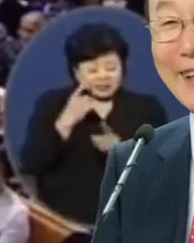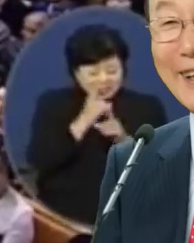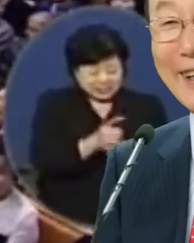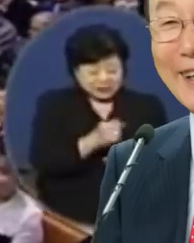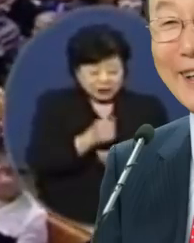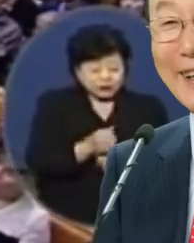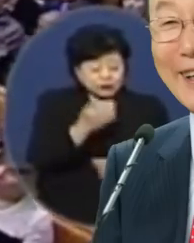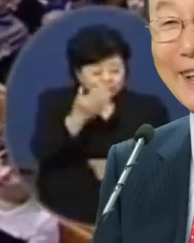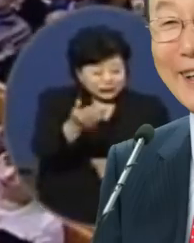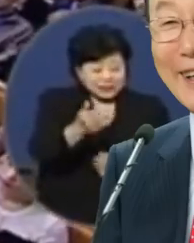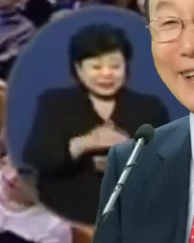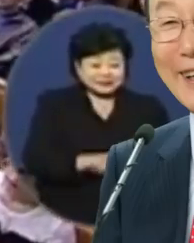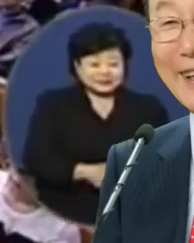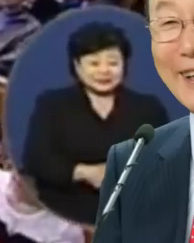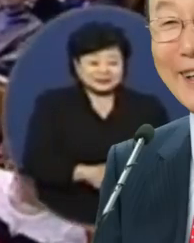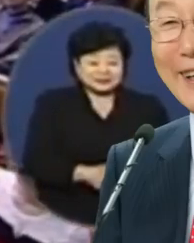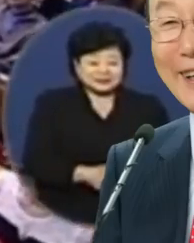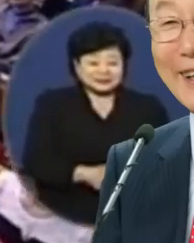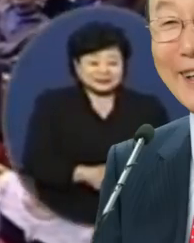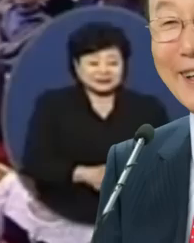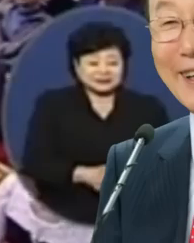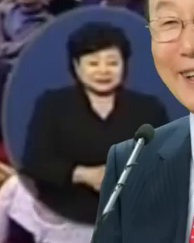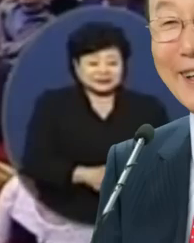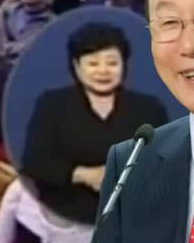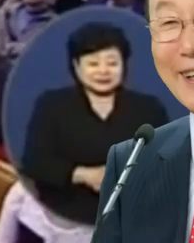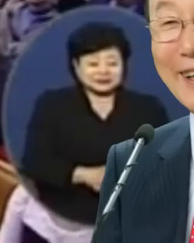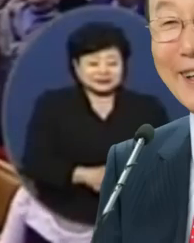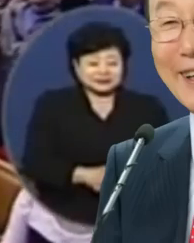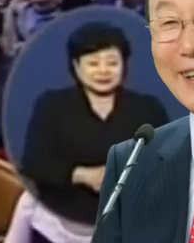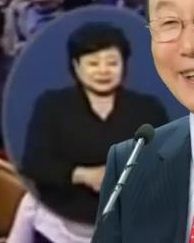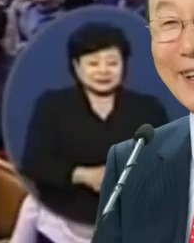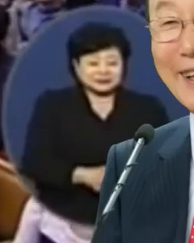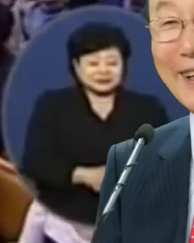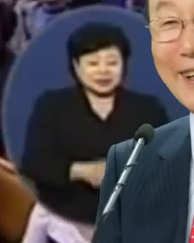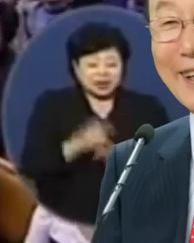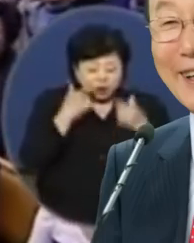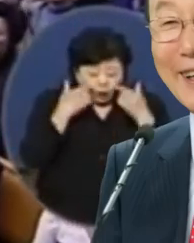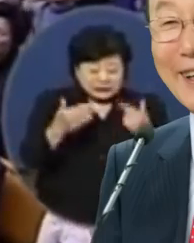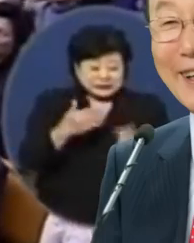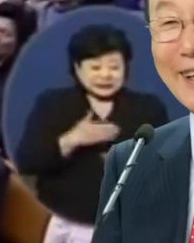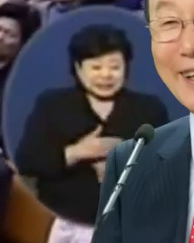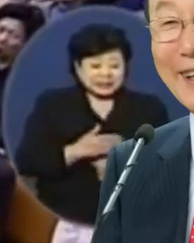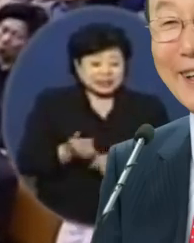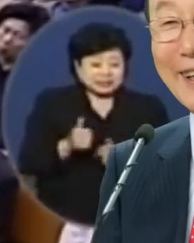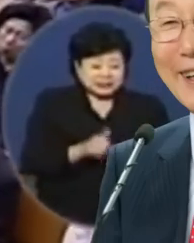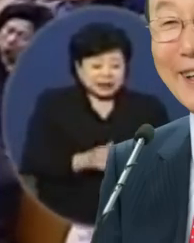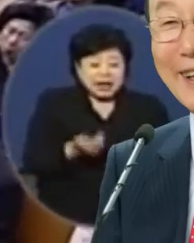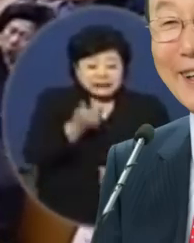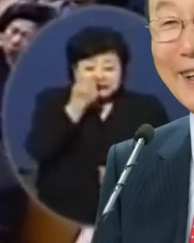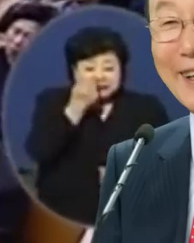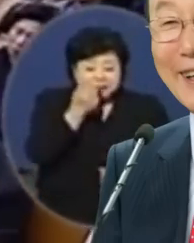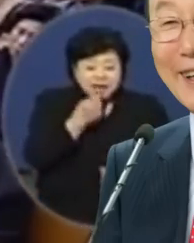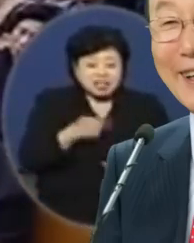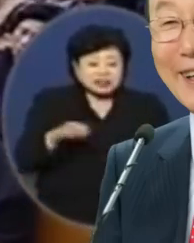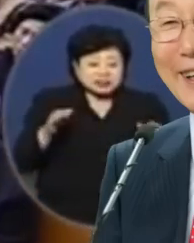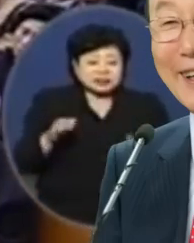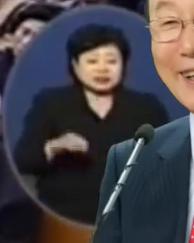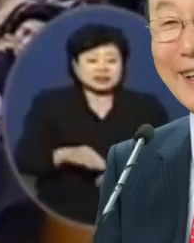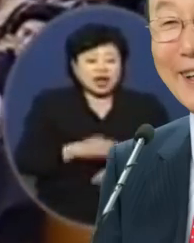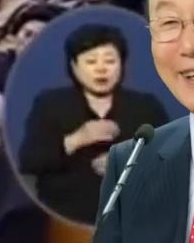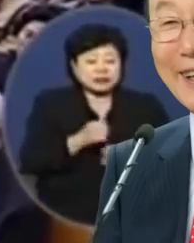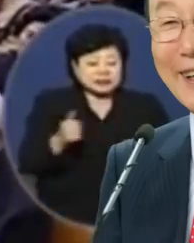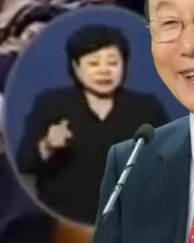만들어주겠다고 말씀하신 것입니다. 내가 확신하노니 사망이나 생명이나 천사들이나